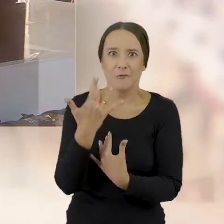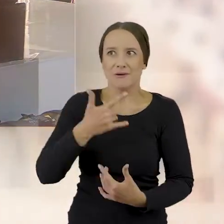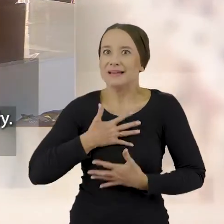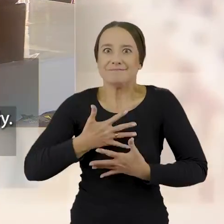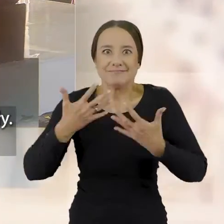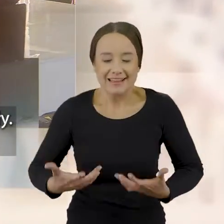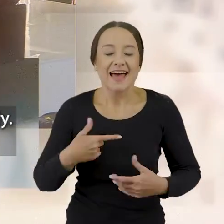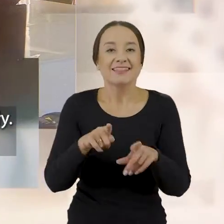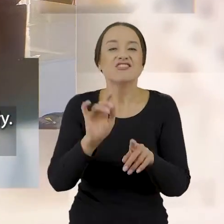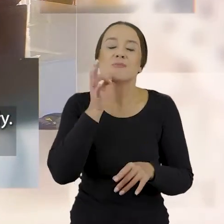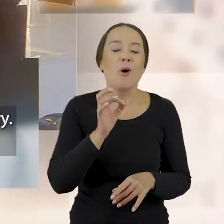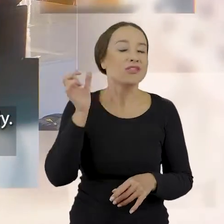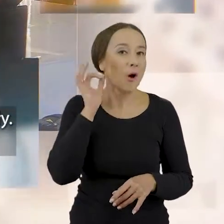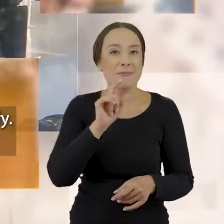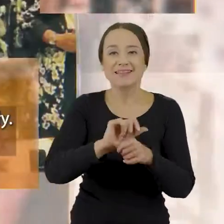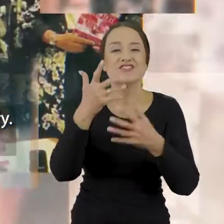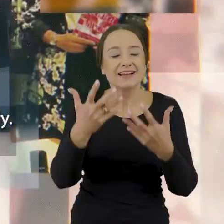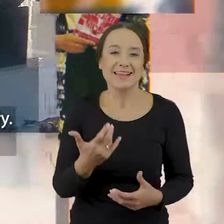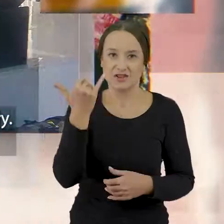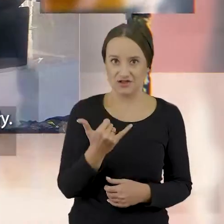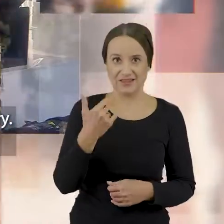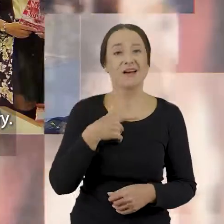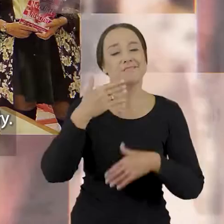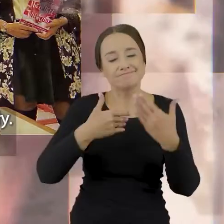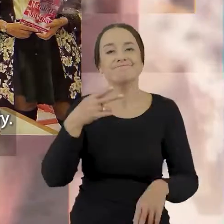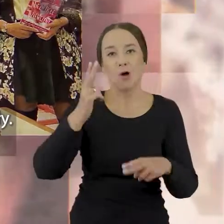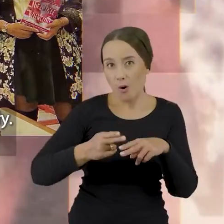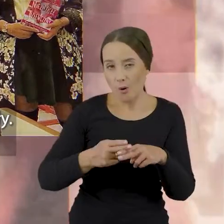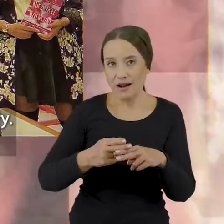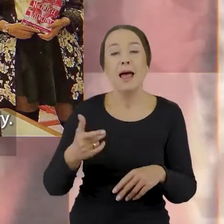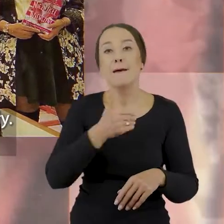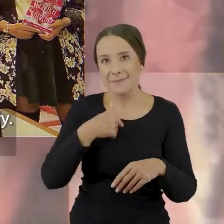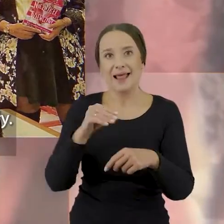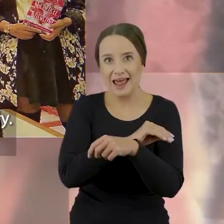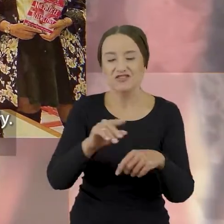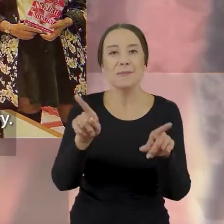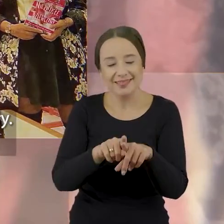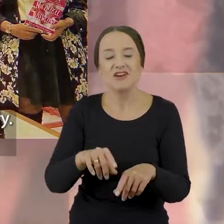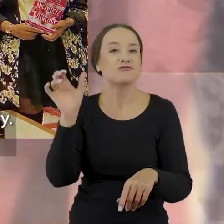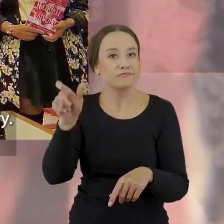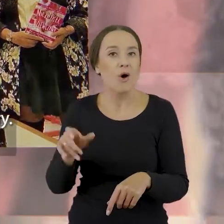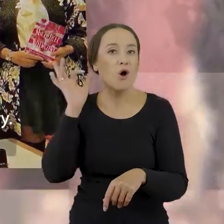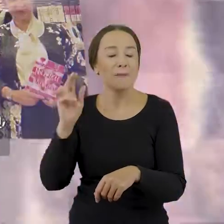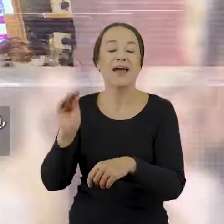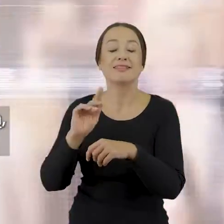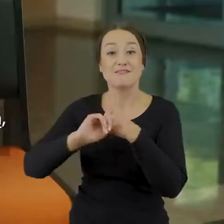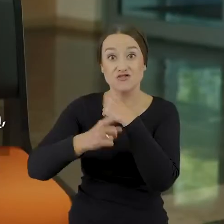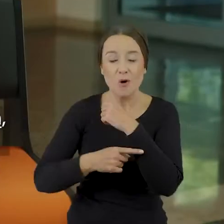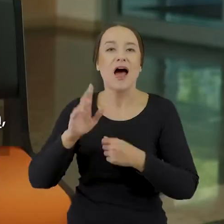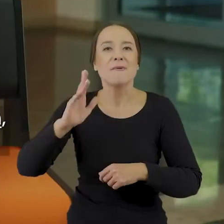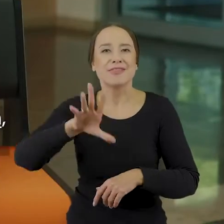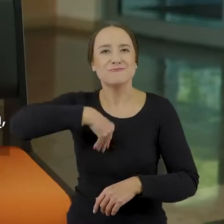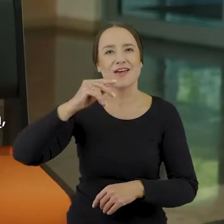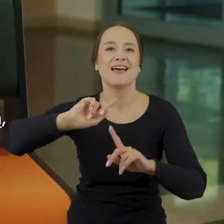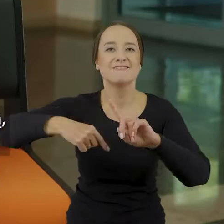nas nakręcają mam też młode panie które myślały żeby posiadać dziecko zachorowały my je wtedy leczymy leczymy też kobiety w ciąży jak one mi później